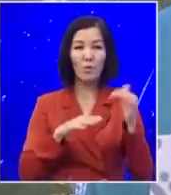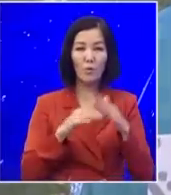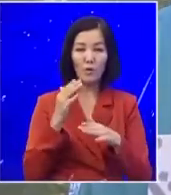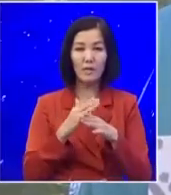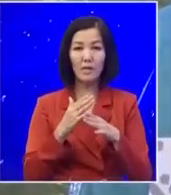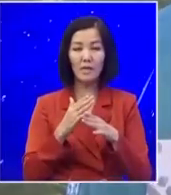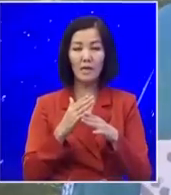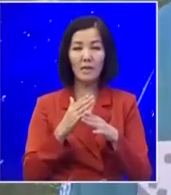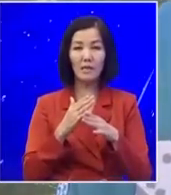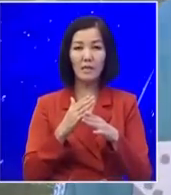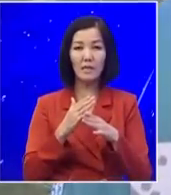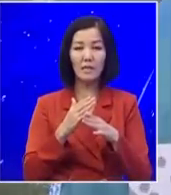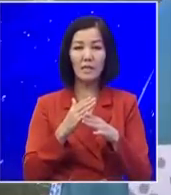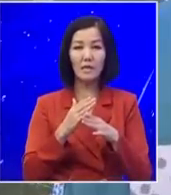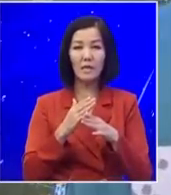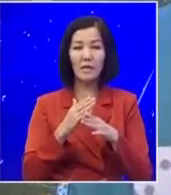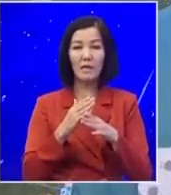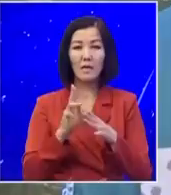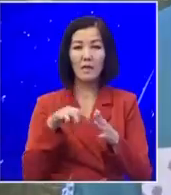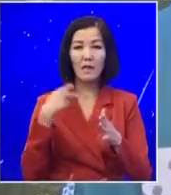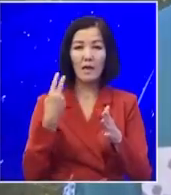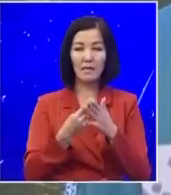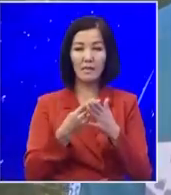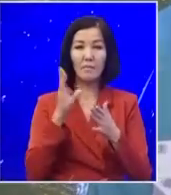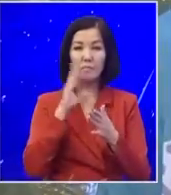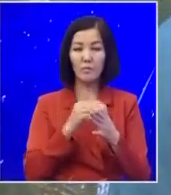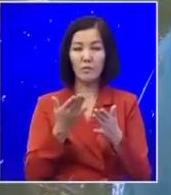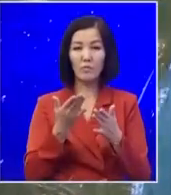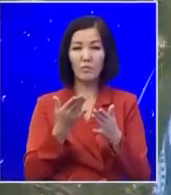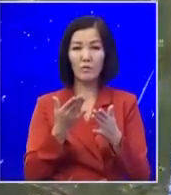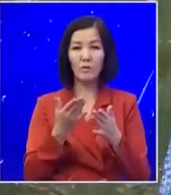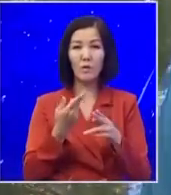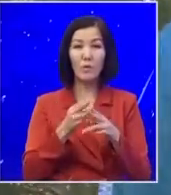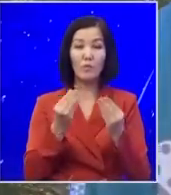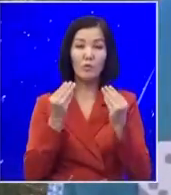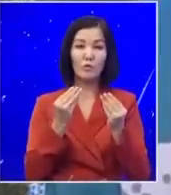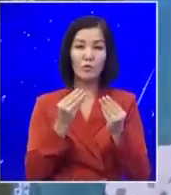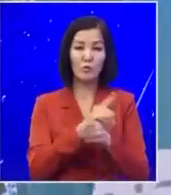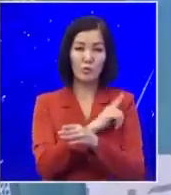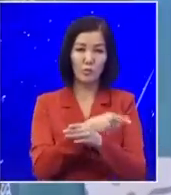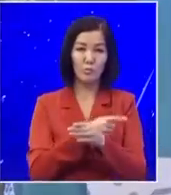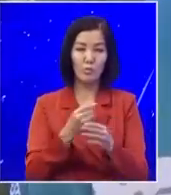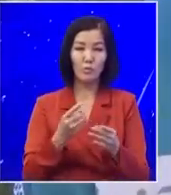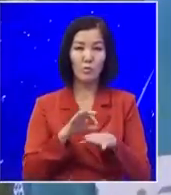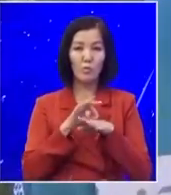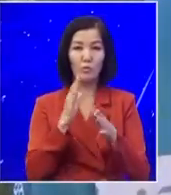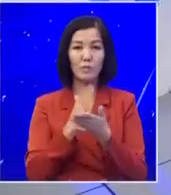екі қолдың астынан прогим бар, соны жетілдіріп жатырмын. Өте керемет өтіп жатырмыз барымыз.